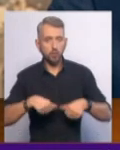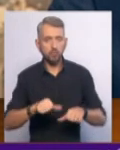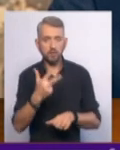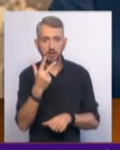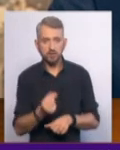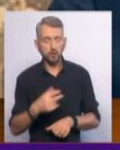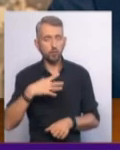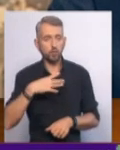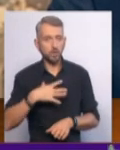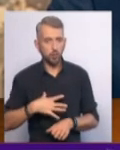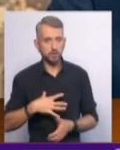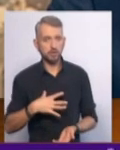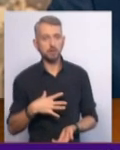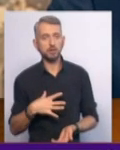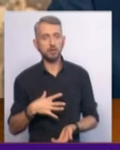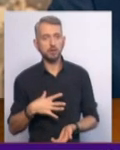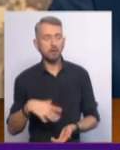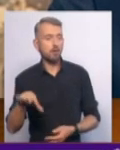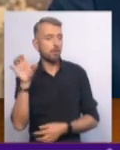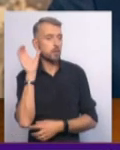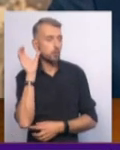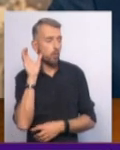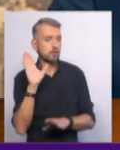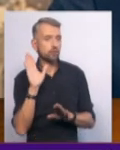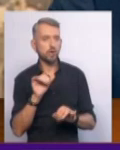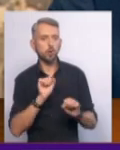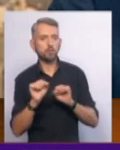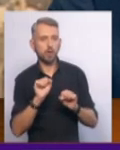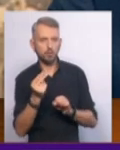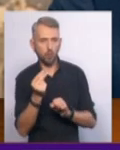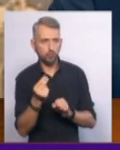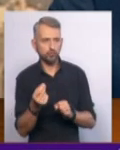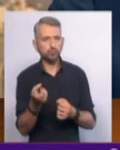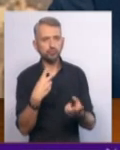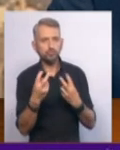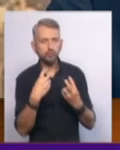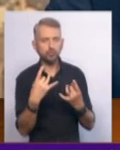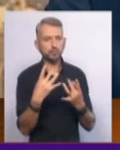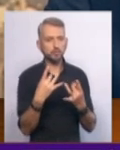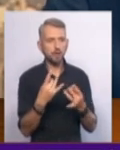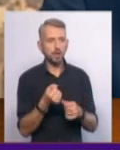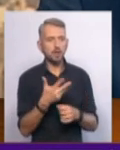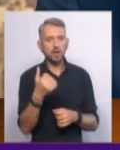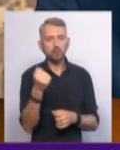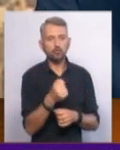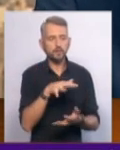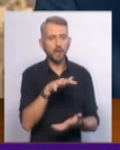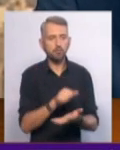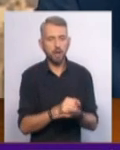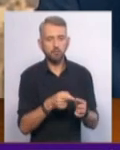3 дні довелось вислуховувати лише розпорядників коштів. Так. Декілька тижнів займає